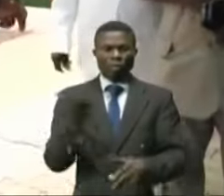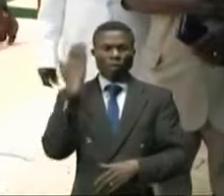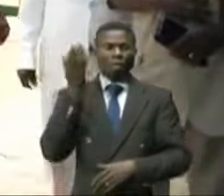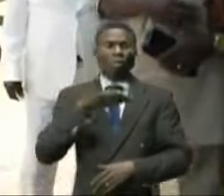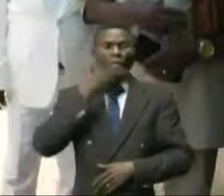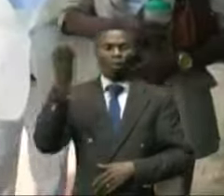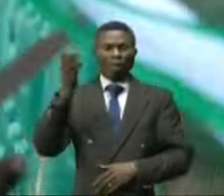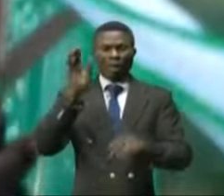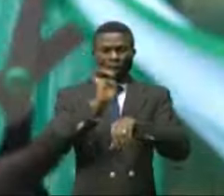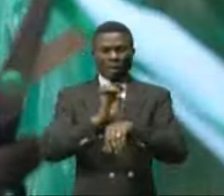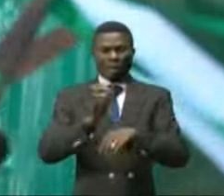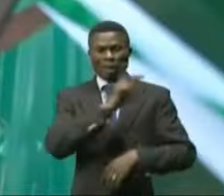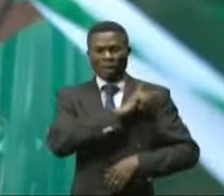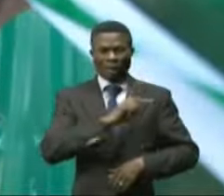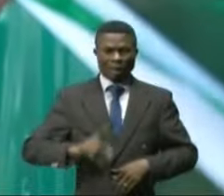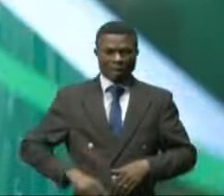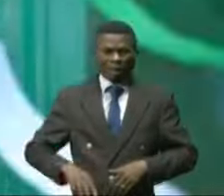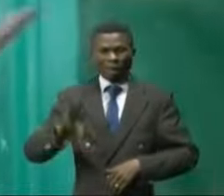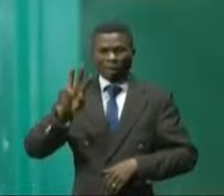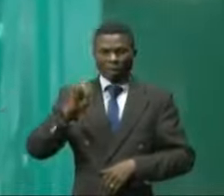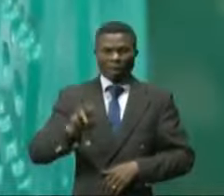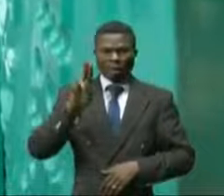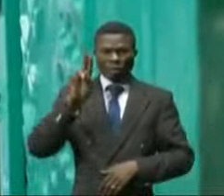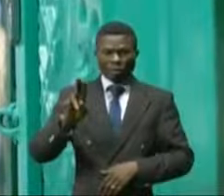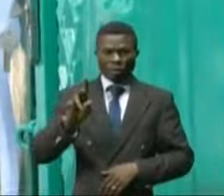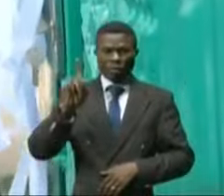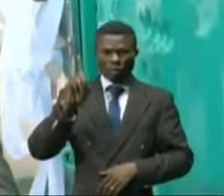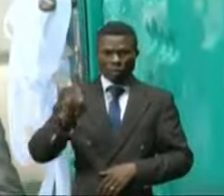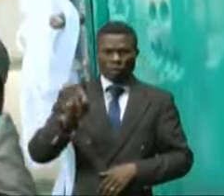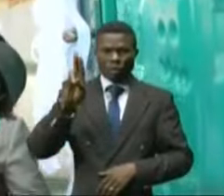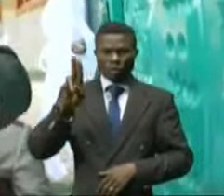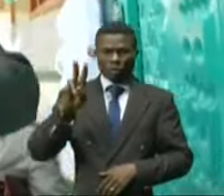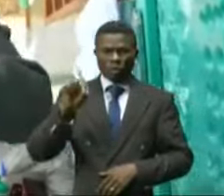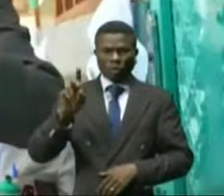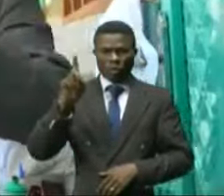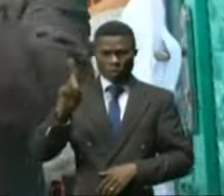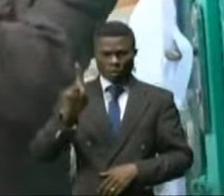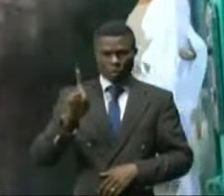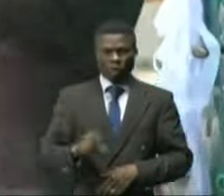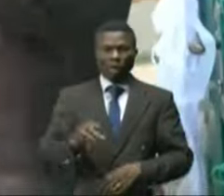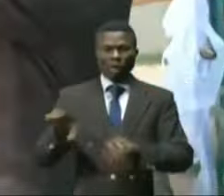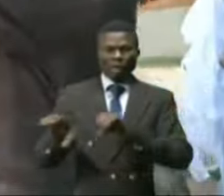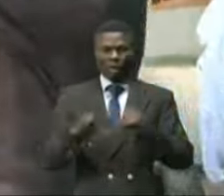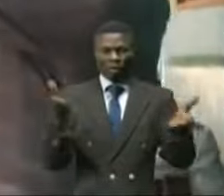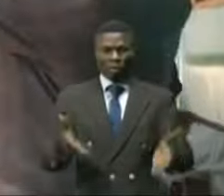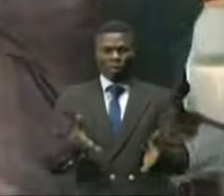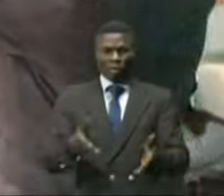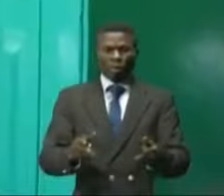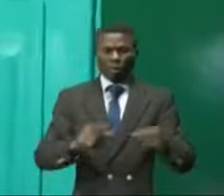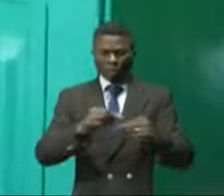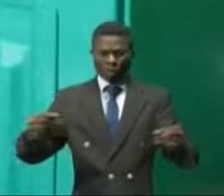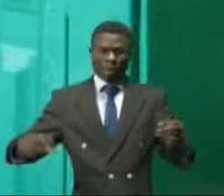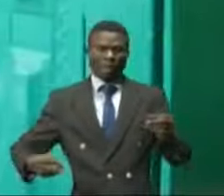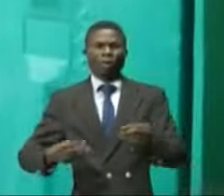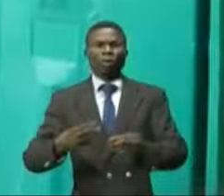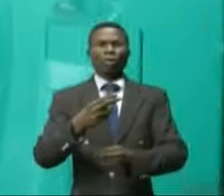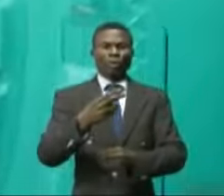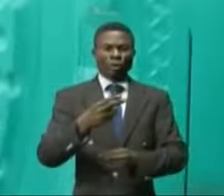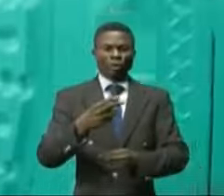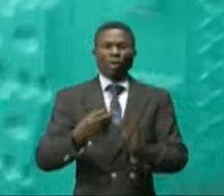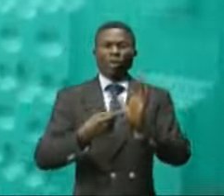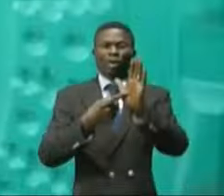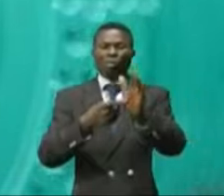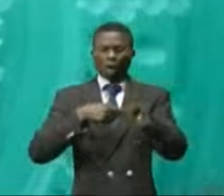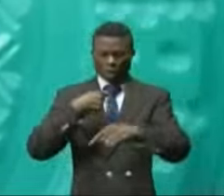spirituel kimbanguiste, Mundundu Ndombaulu Kovei, qui a procédé à la cérémonie du coupure de ruban marquant